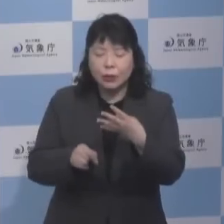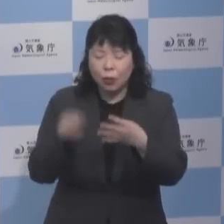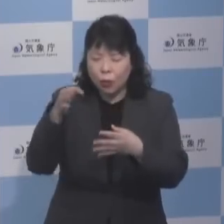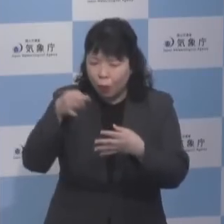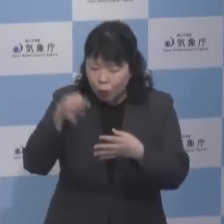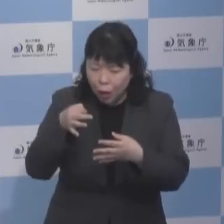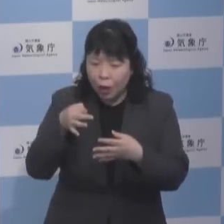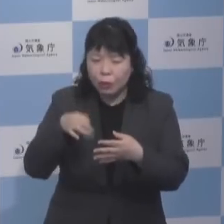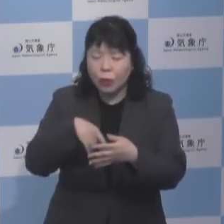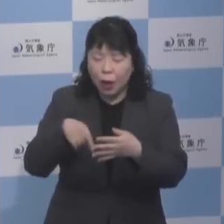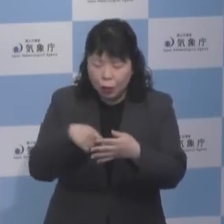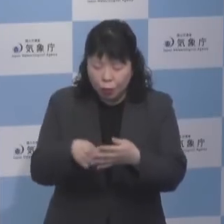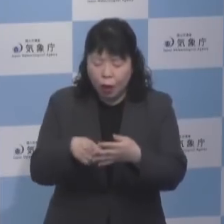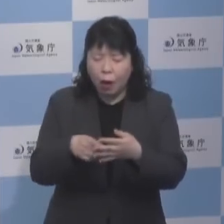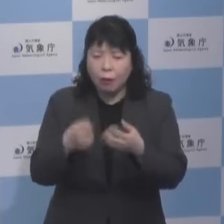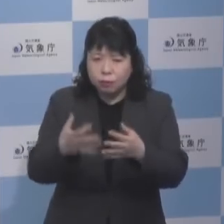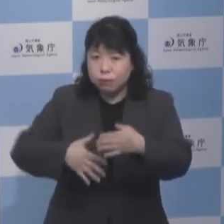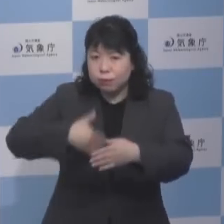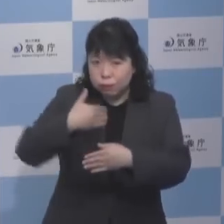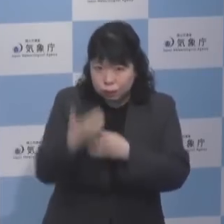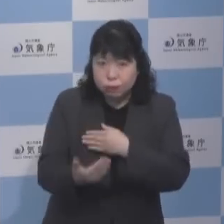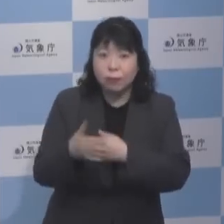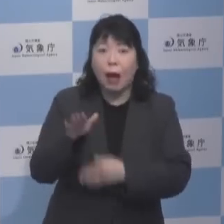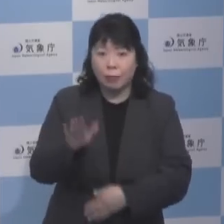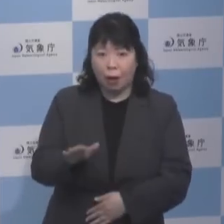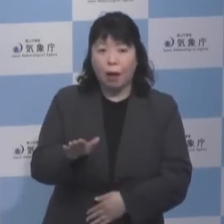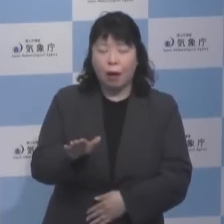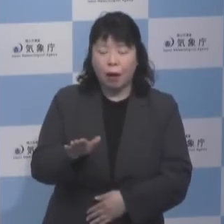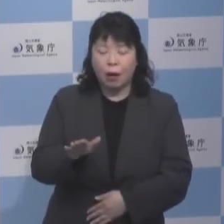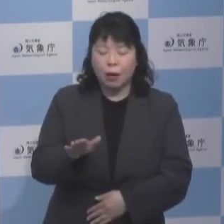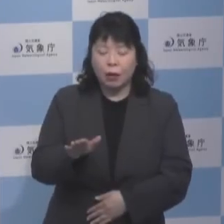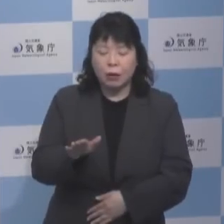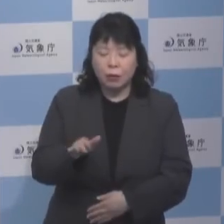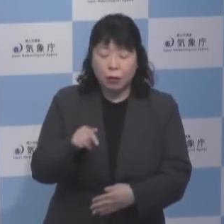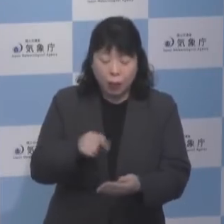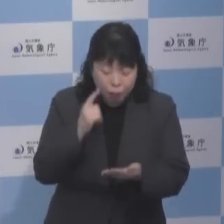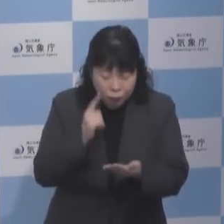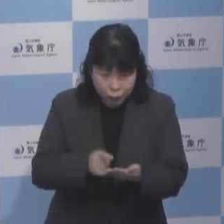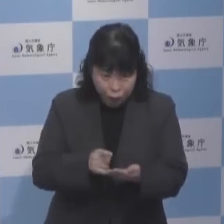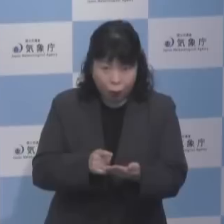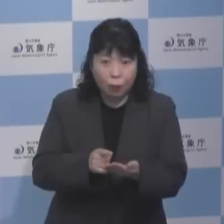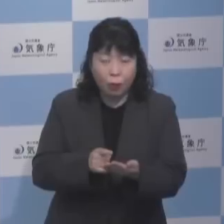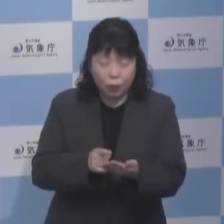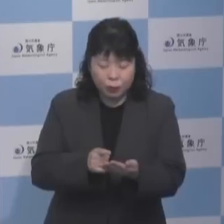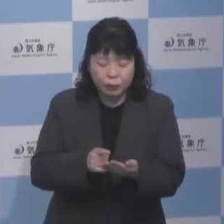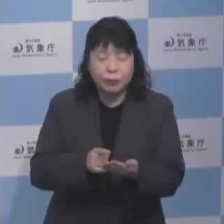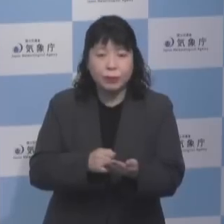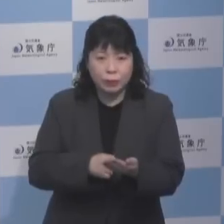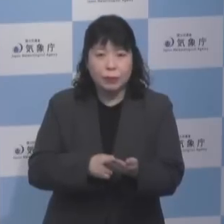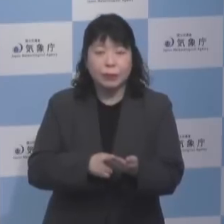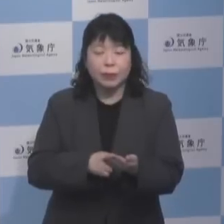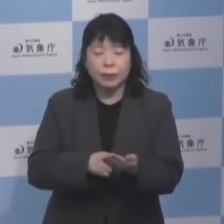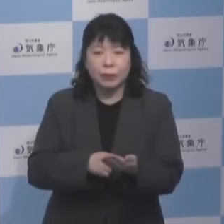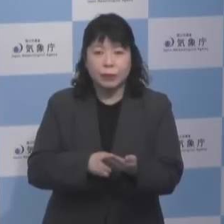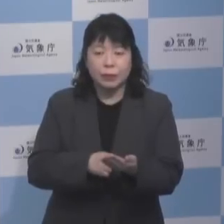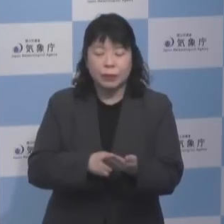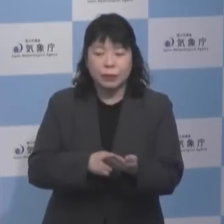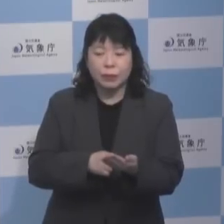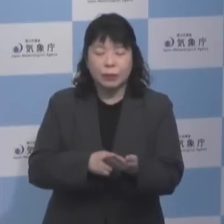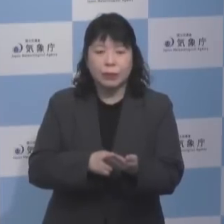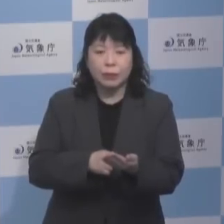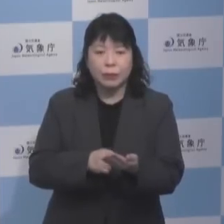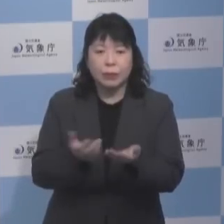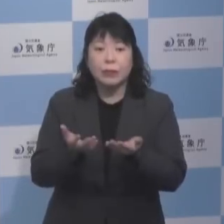新されました。で、その中では、ちょっとその評価を読み上げますと、地